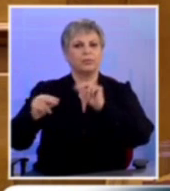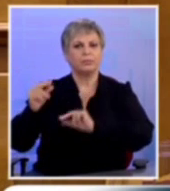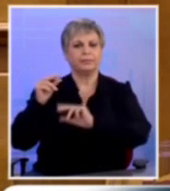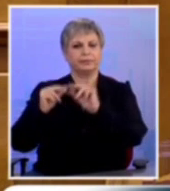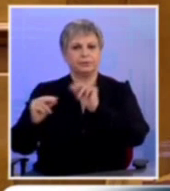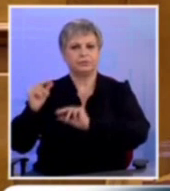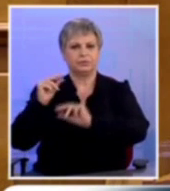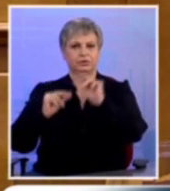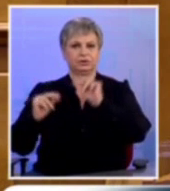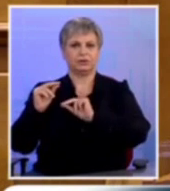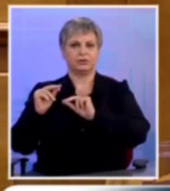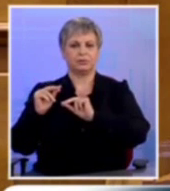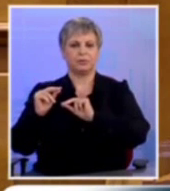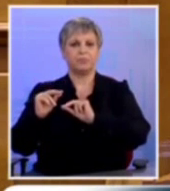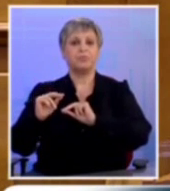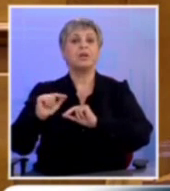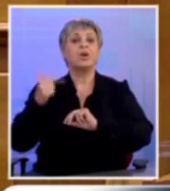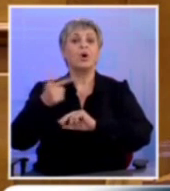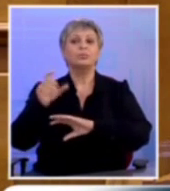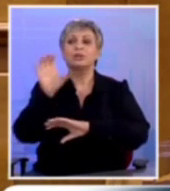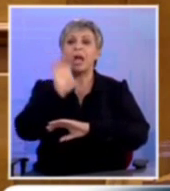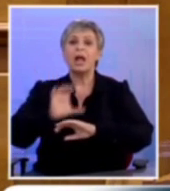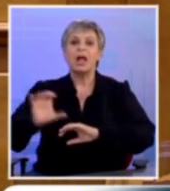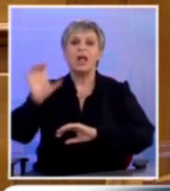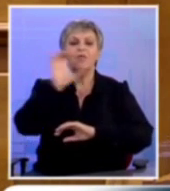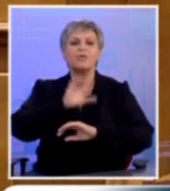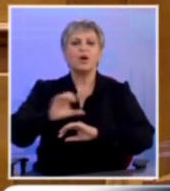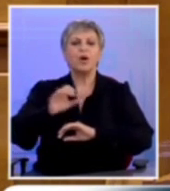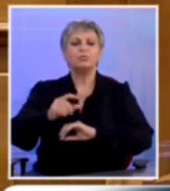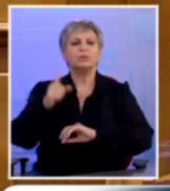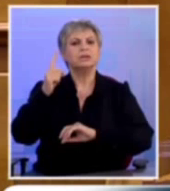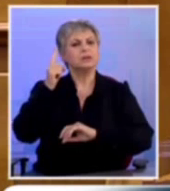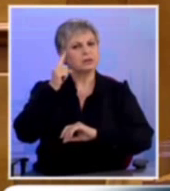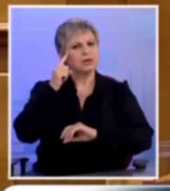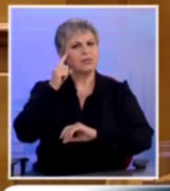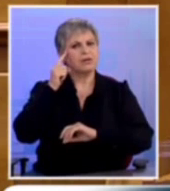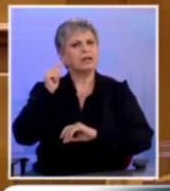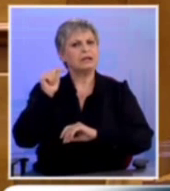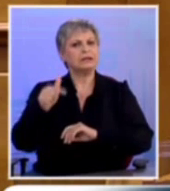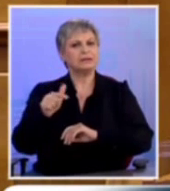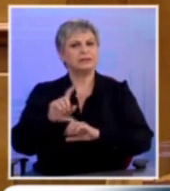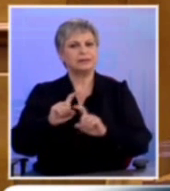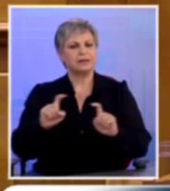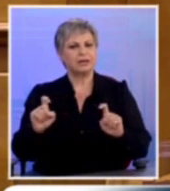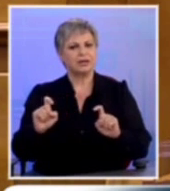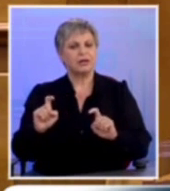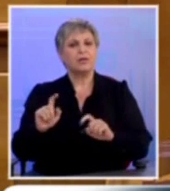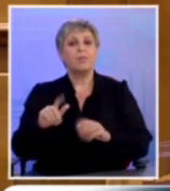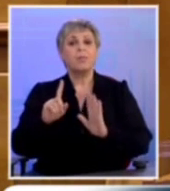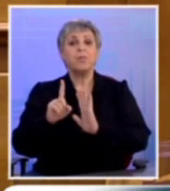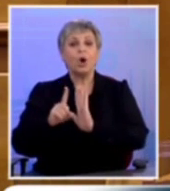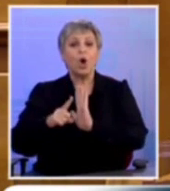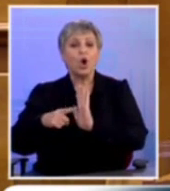Αλλά υπάρχει το μήνυμα το ευρωπαϊκό, το οποίο παραμένει ενεργό. Για πρώτη